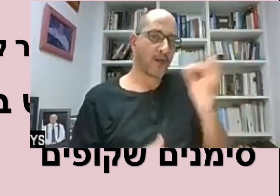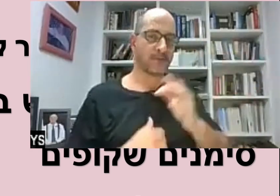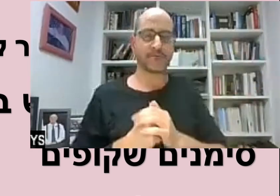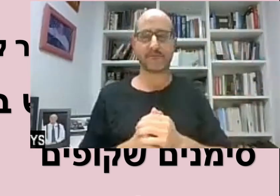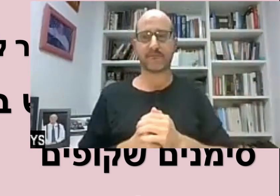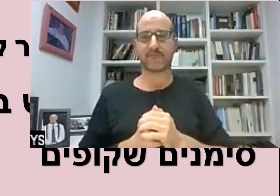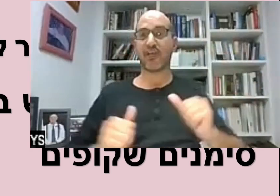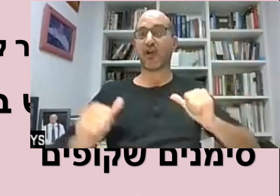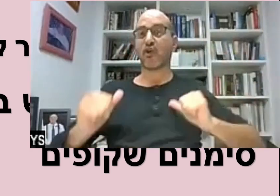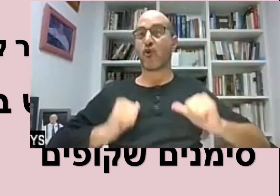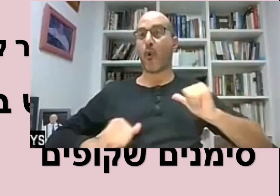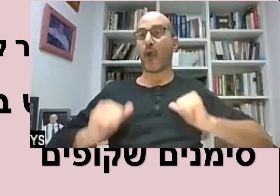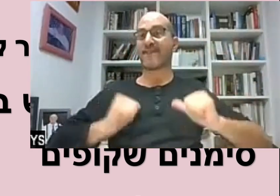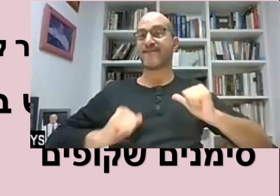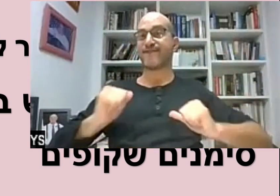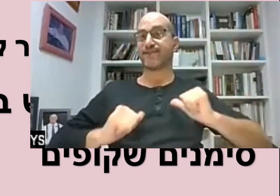המדויק.